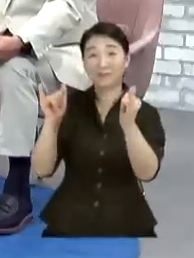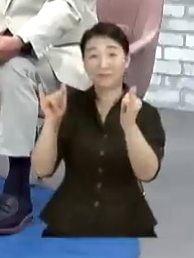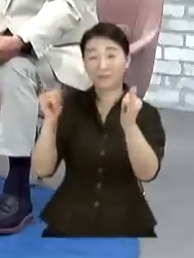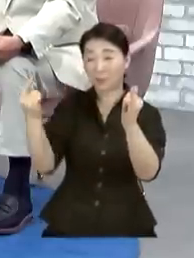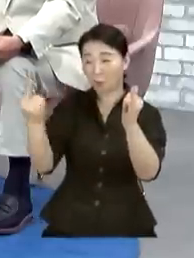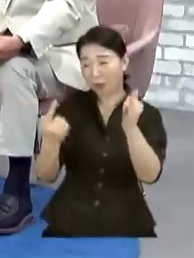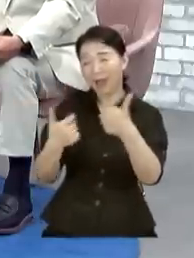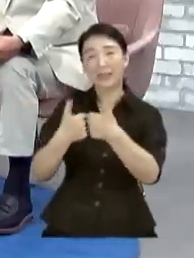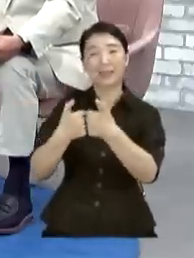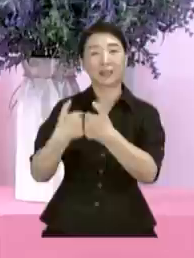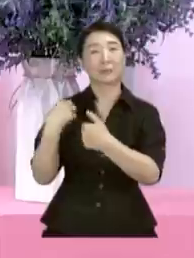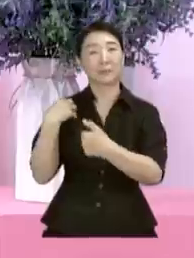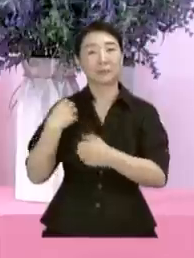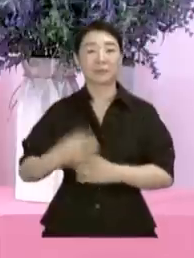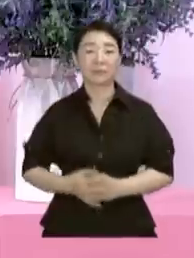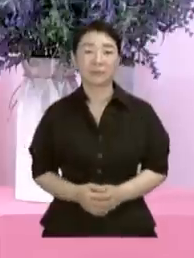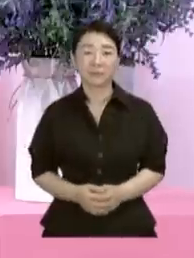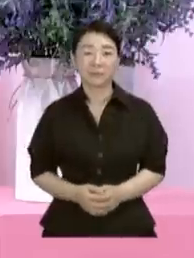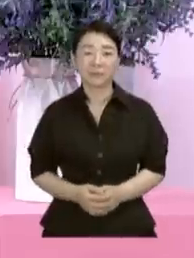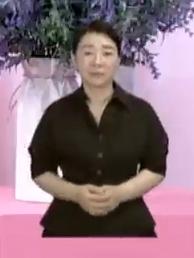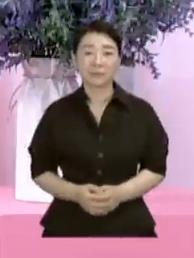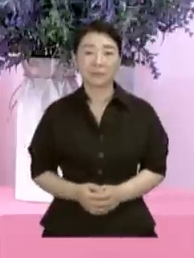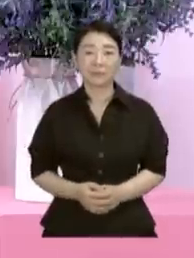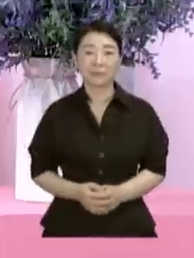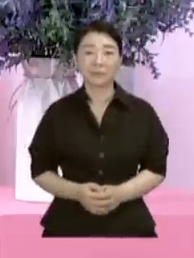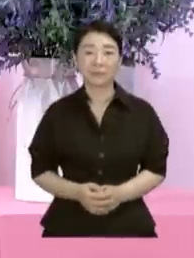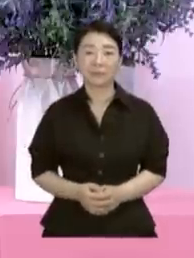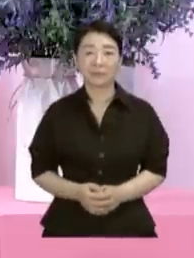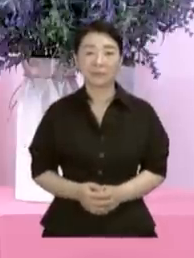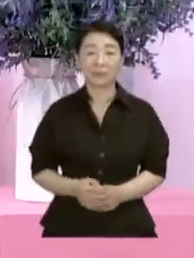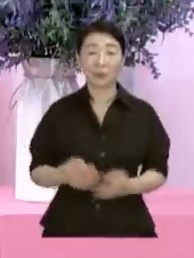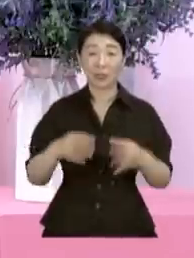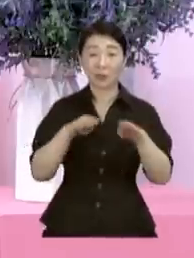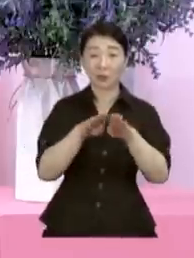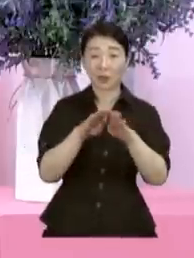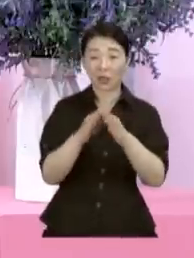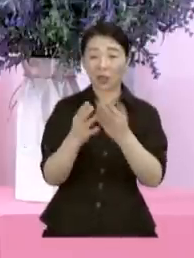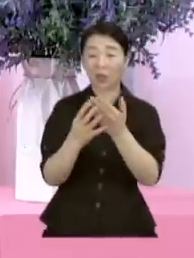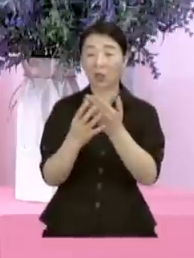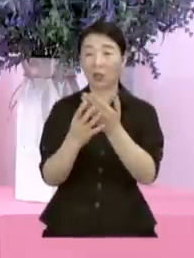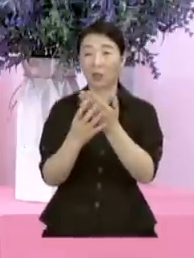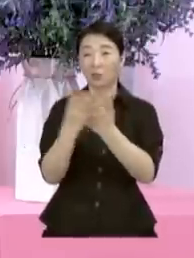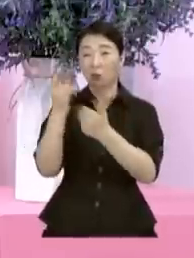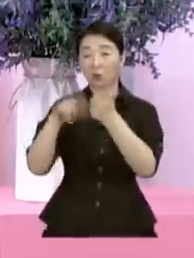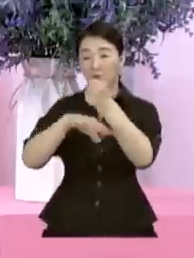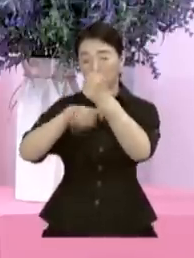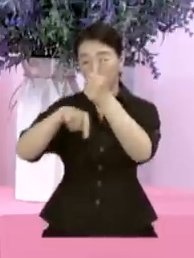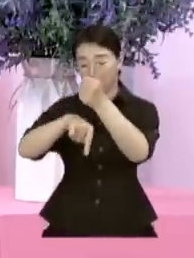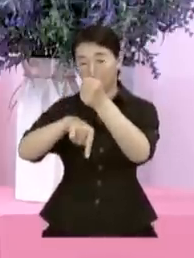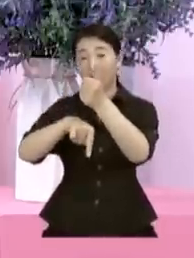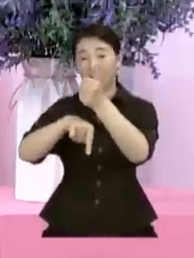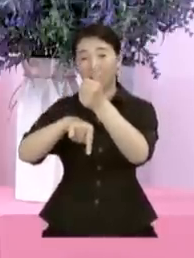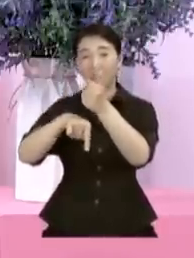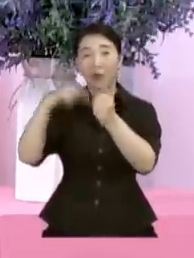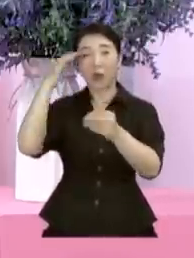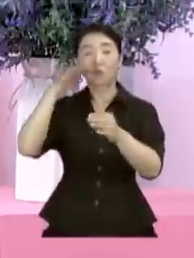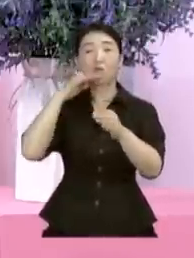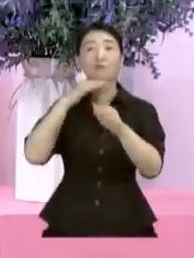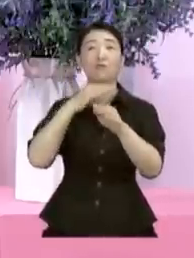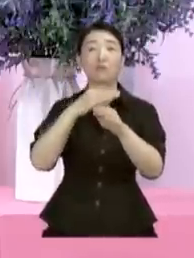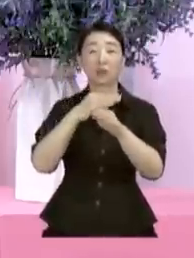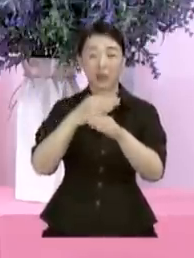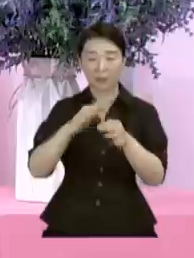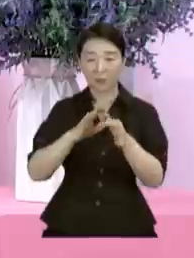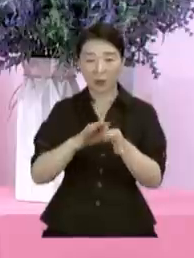상담하는 일을 하고 있고요. 네. 네. 그 기관이 통일부 산하 남북하나재단에서 네. 각